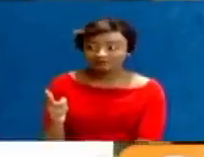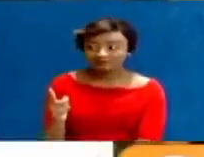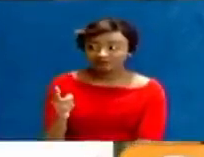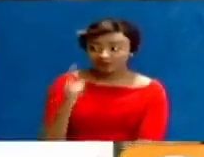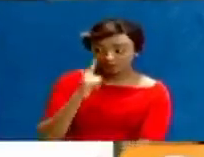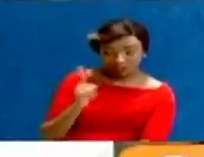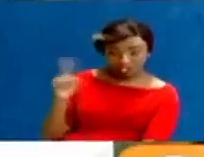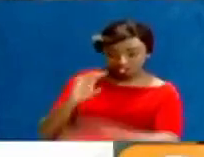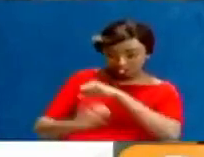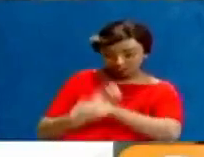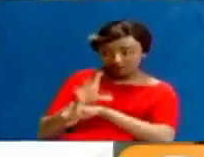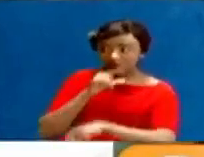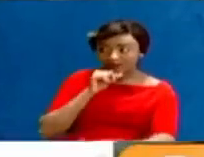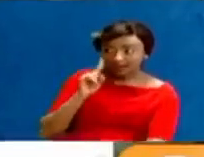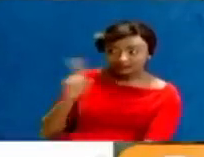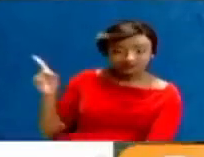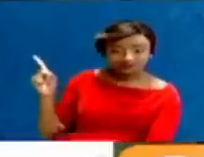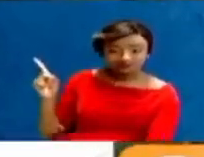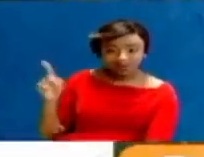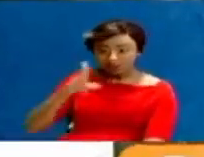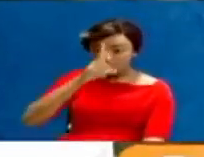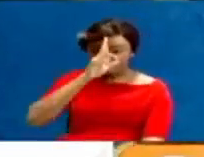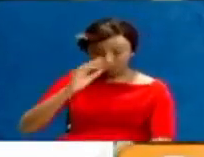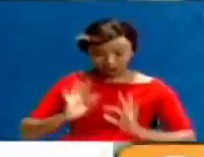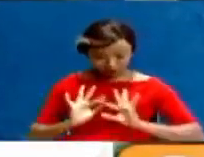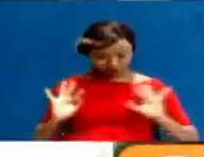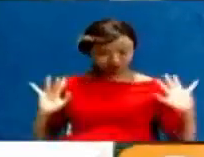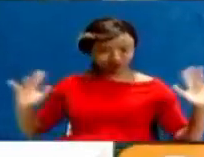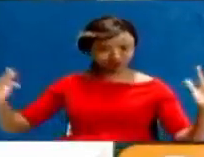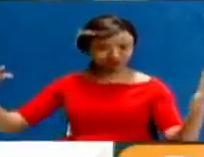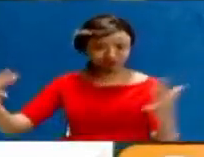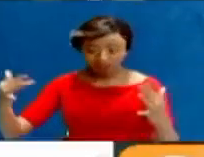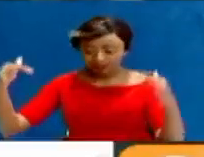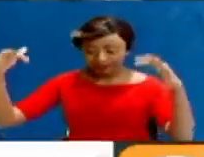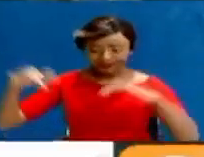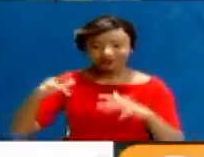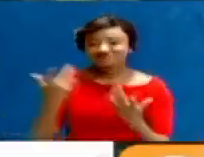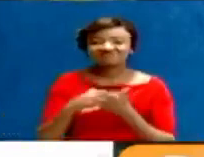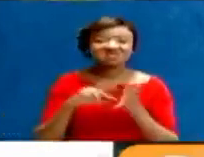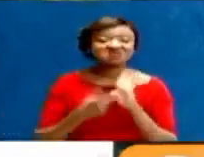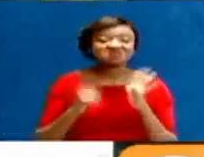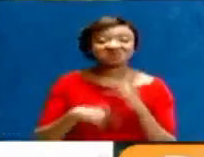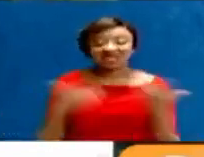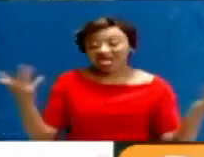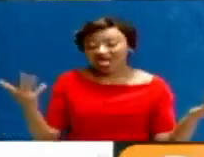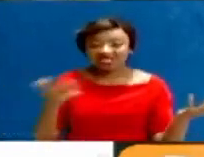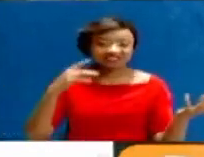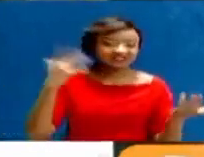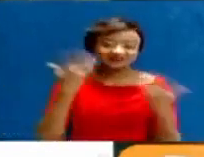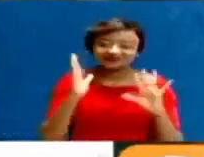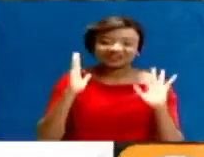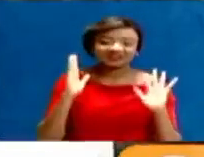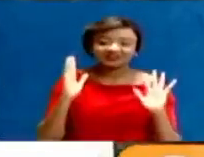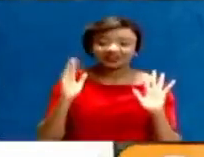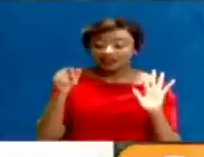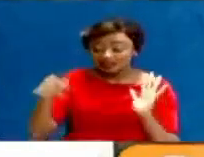Kupitia video hii ya kipekee, Mansur anaonekana akizingirwa na maafisa wa polisi wa shirika la Interpol. Siku yake ya 40 ikiwa imefika, amehusishwa na